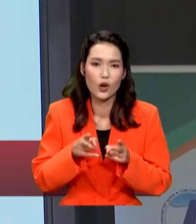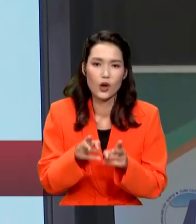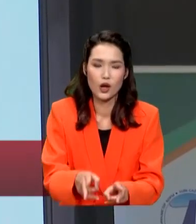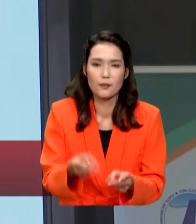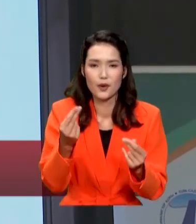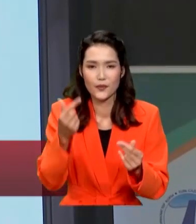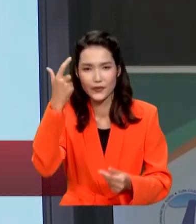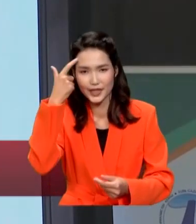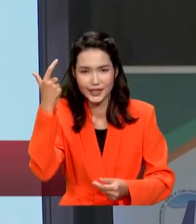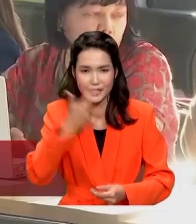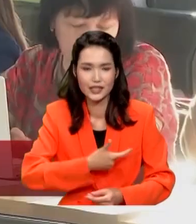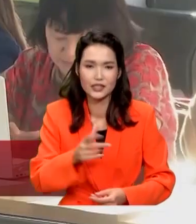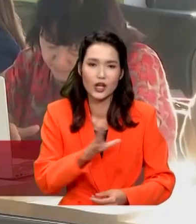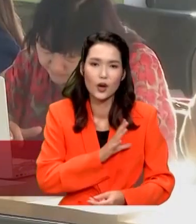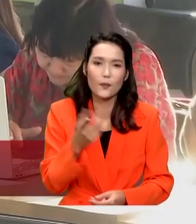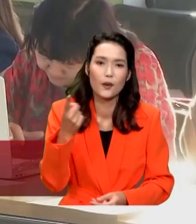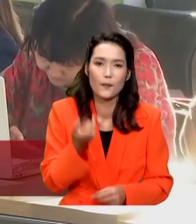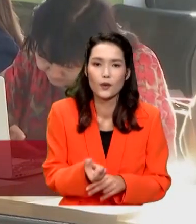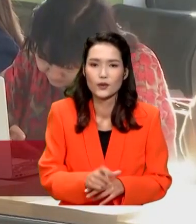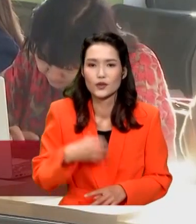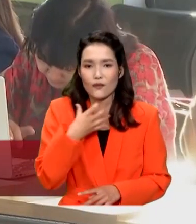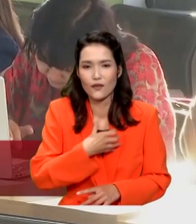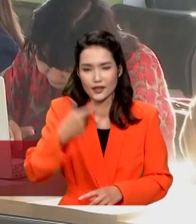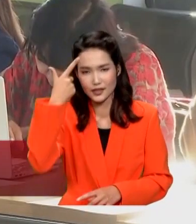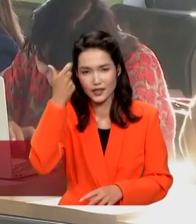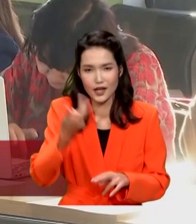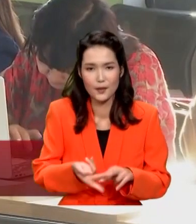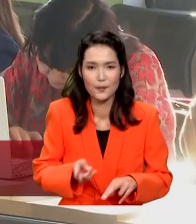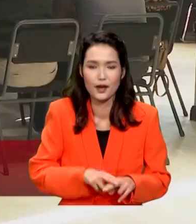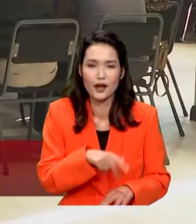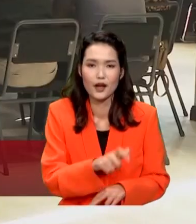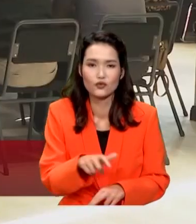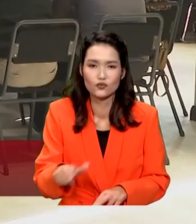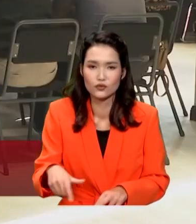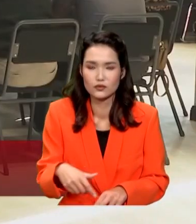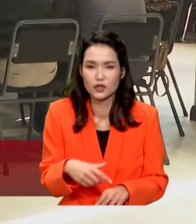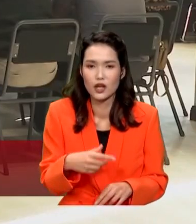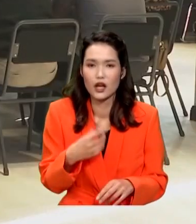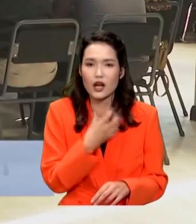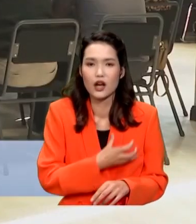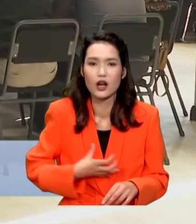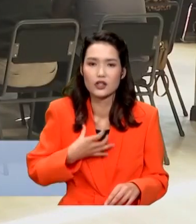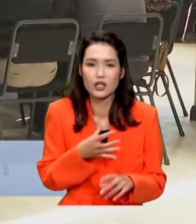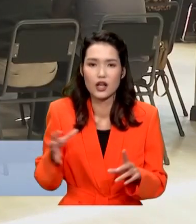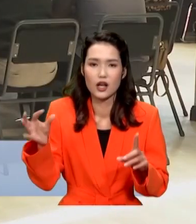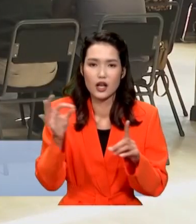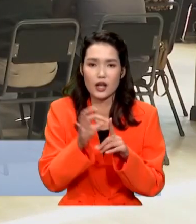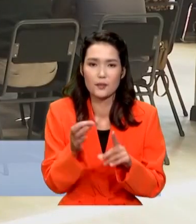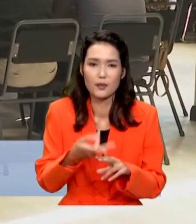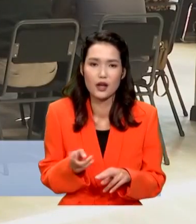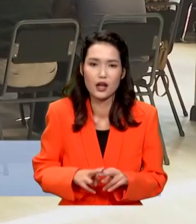финансовой грамотности и о том, почему так важно информировать об этом общественность. Основная цель этих встреч –